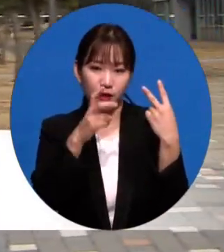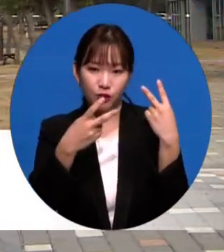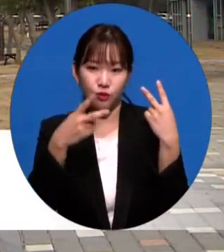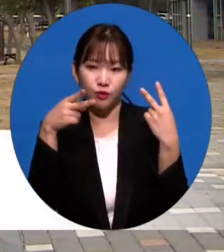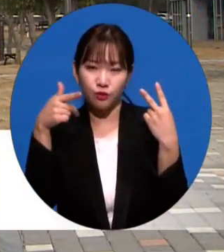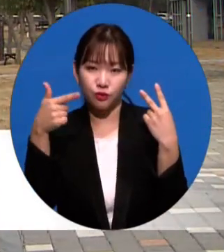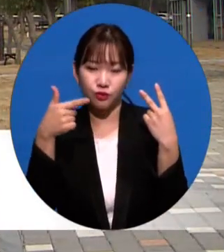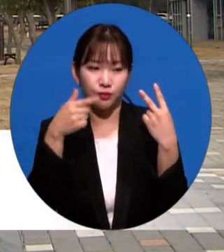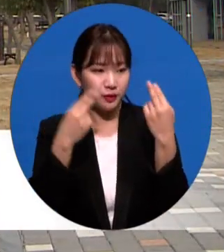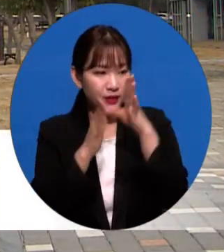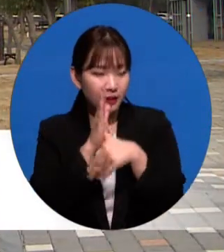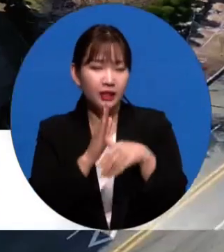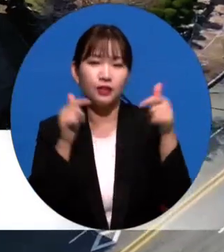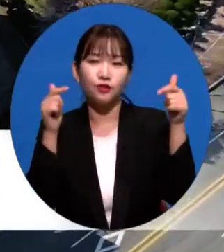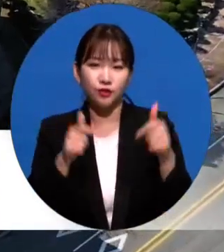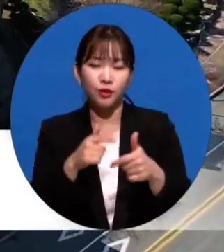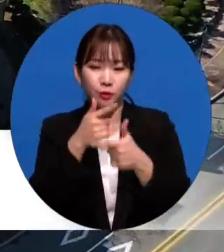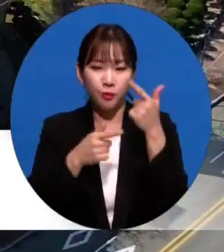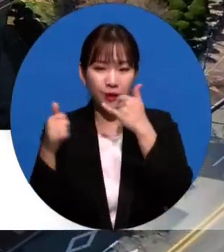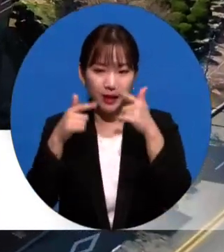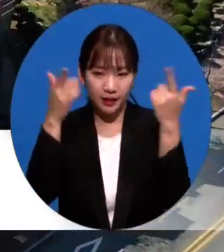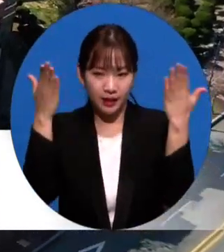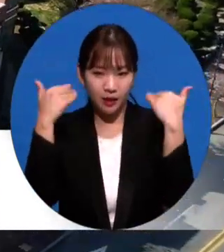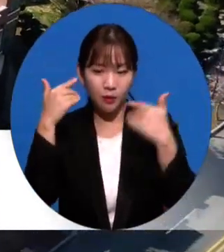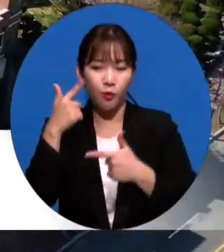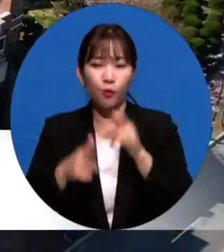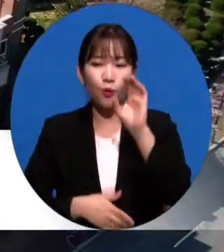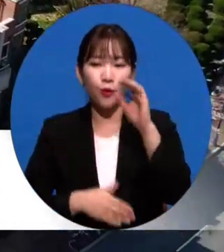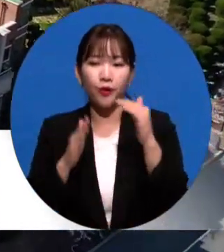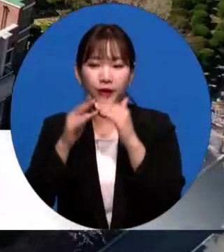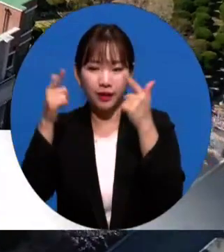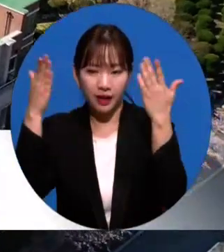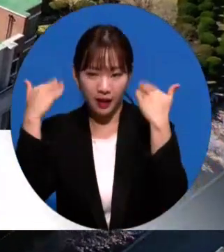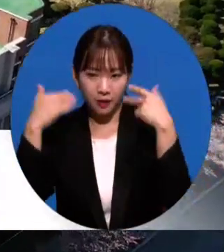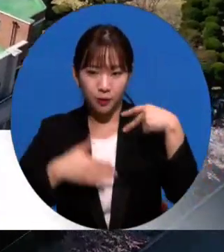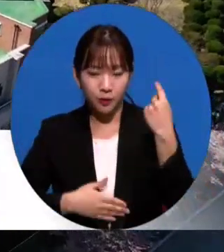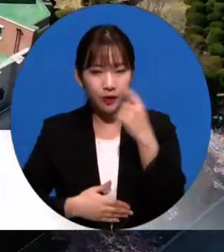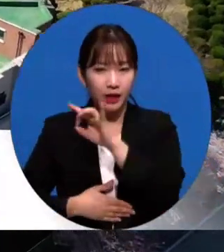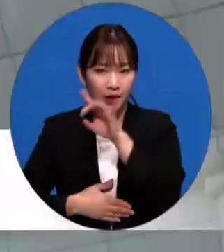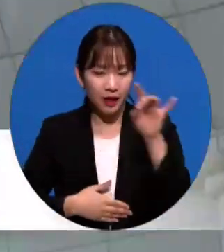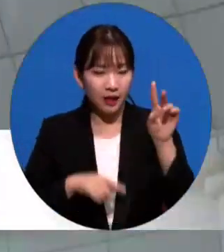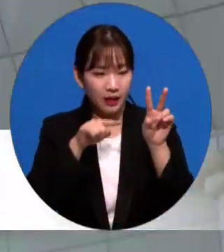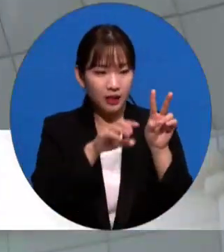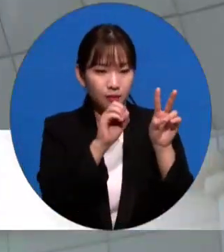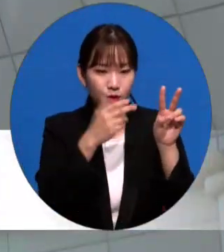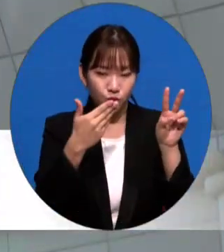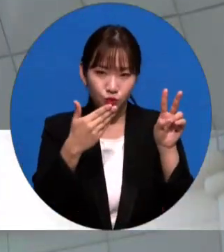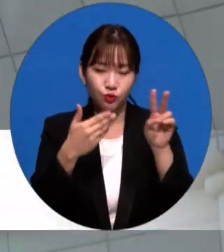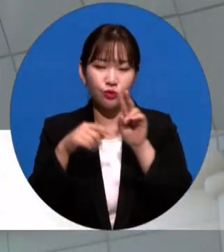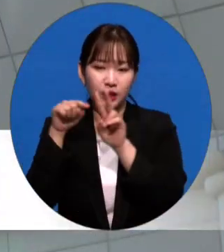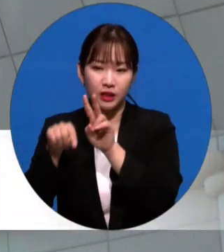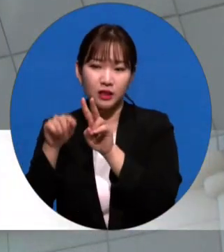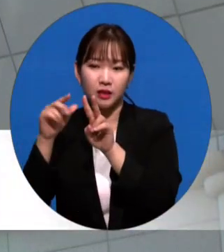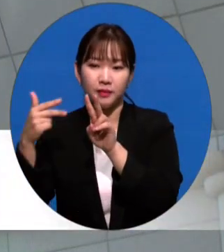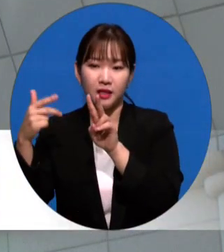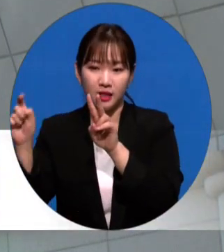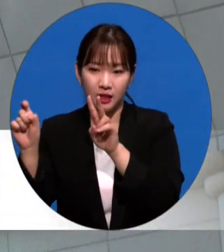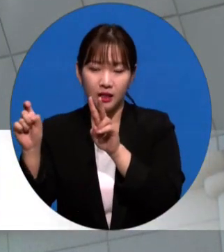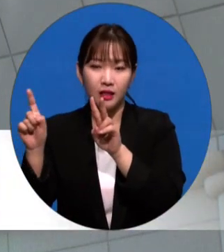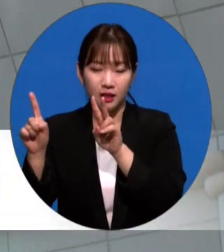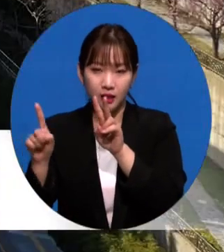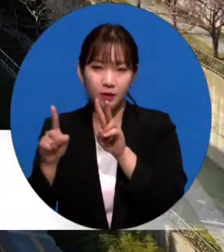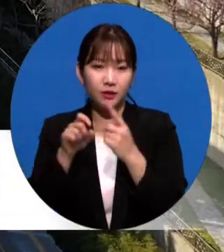1보다 감소했고, 목포해양대학교와 목포가톨릭대도 각각 2.09대 1과 2.71대